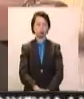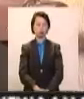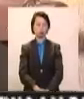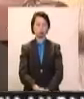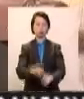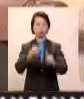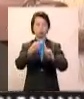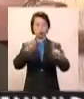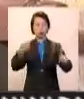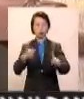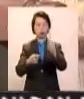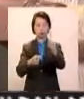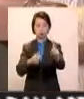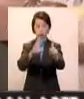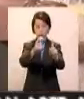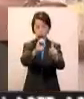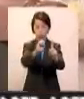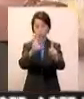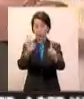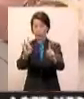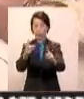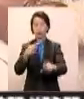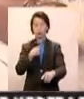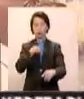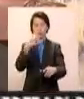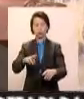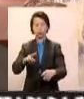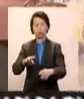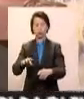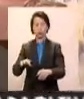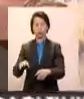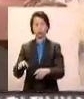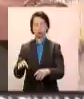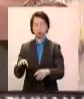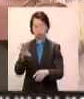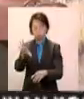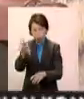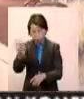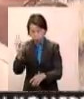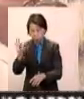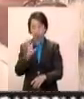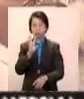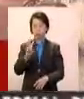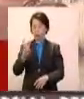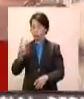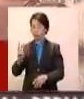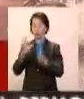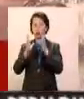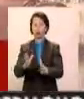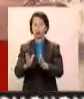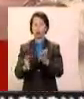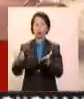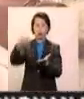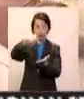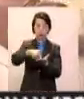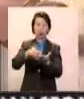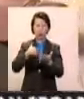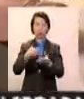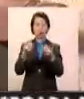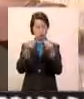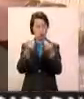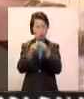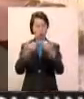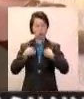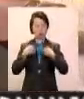Daripada jumlah 108 ini, kita dah charge 26 orang. I think we are going to charge some more.